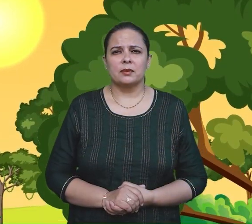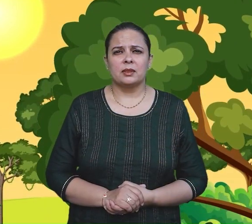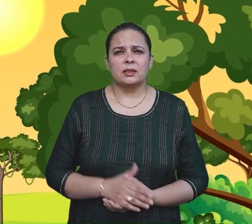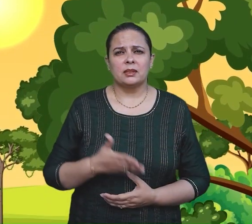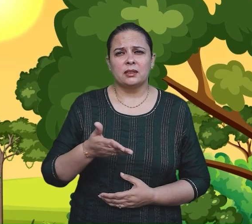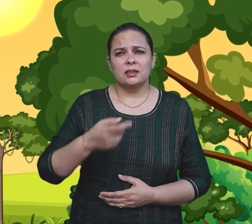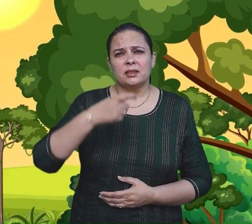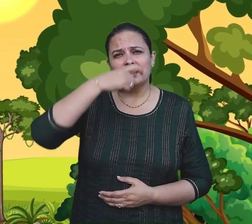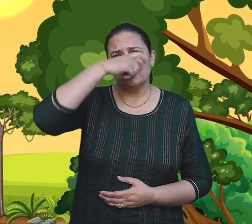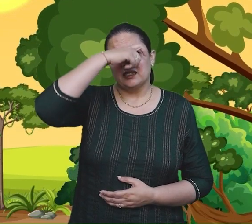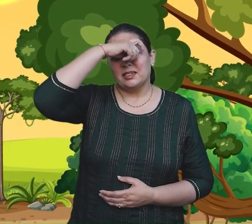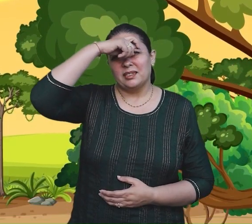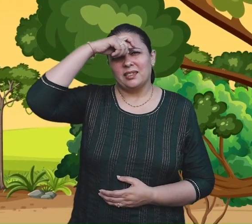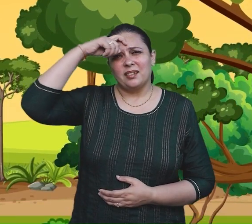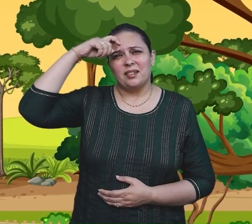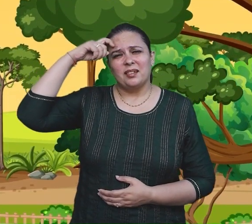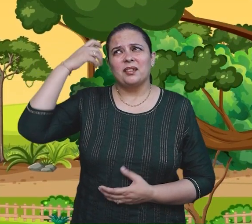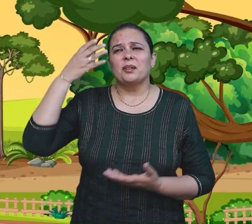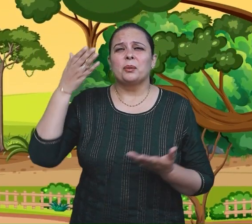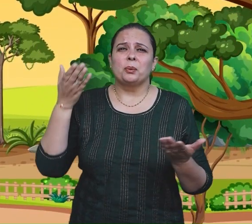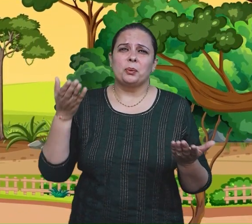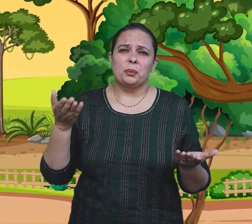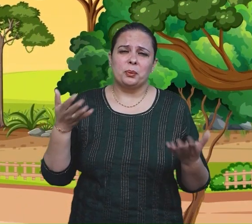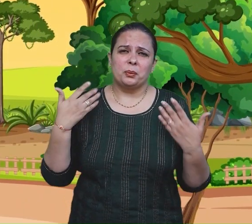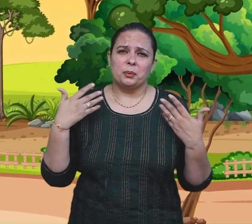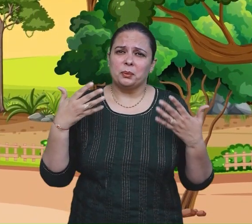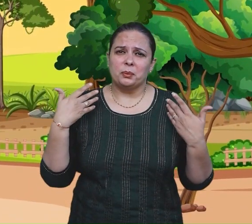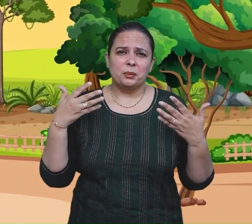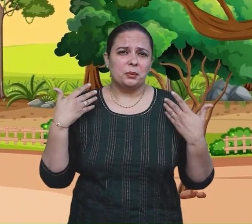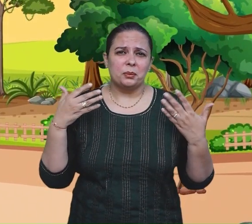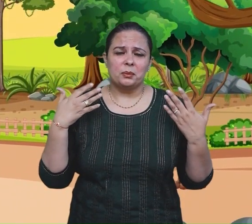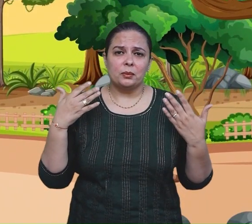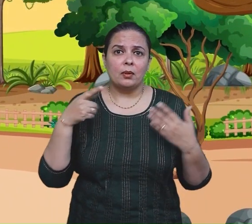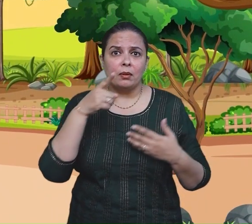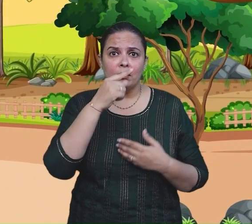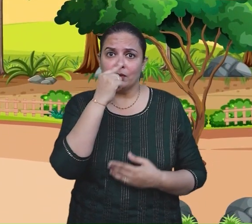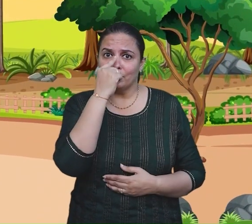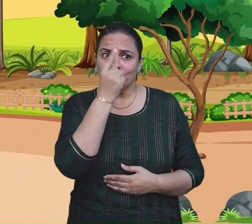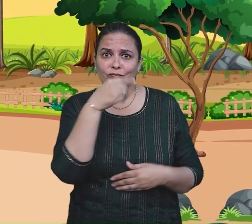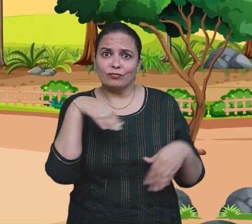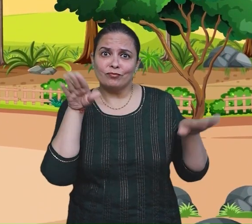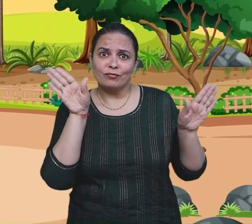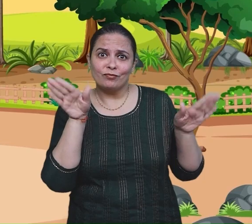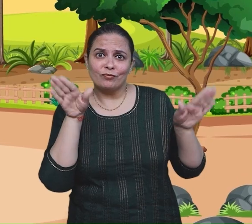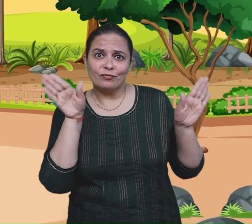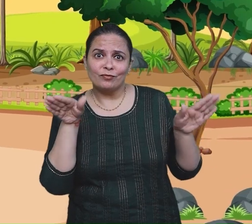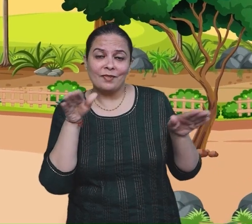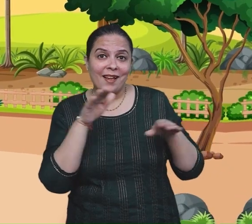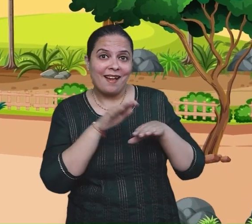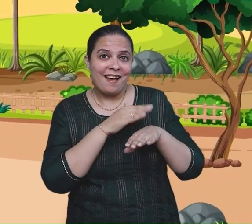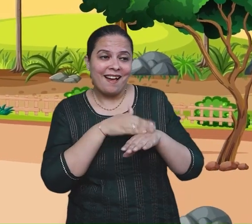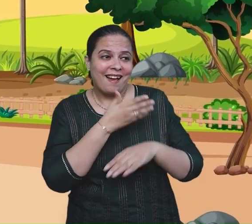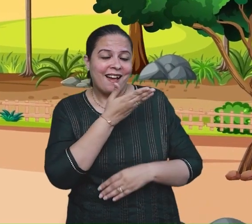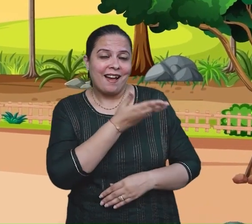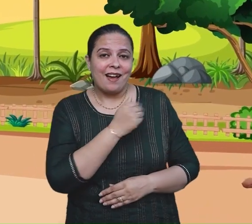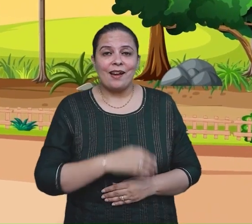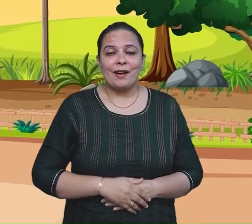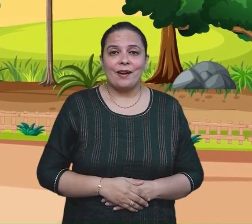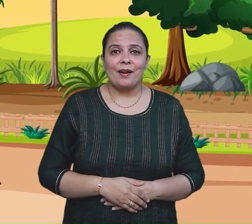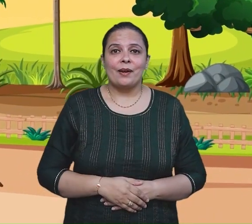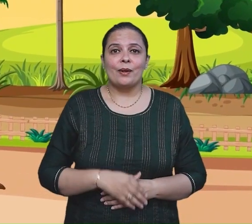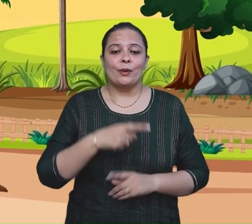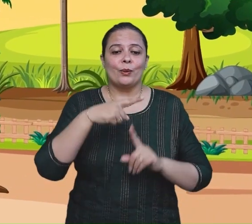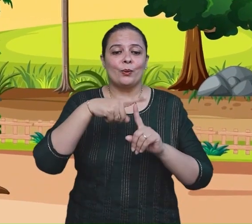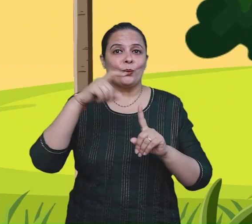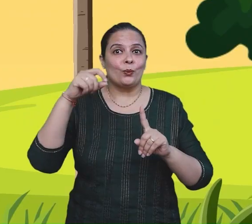बात गर्मियों के मौसम की है। तोतो और उसके माँ पापा एक हरे भरे